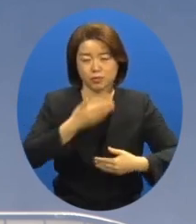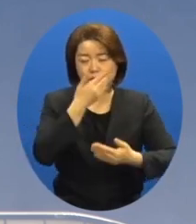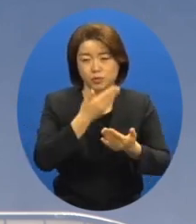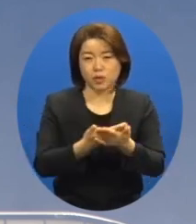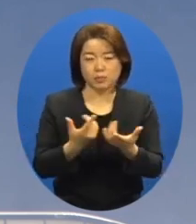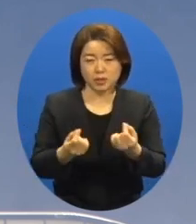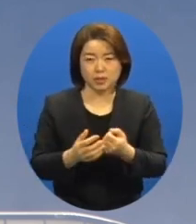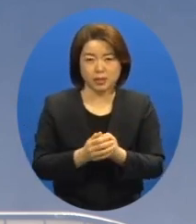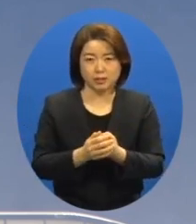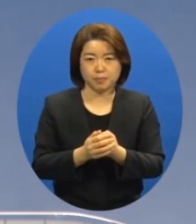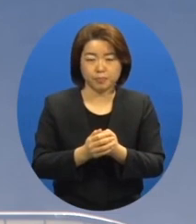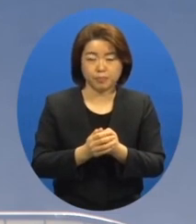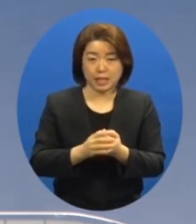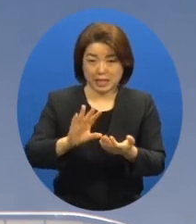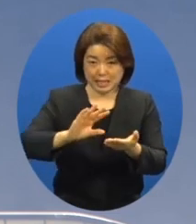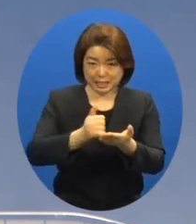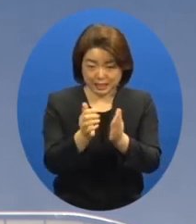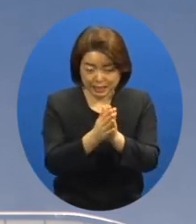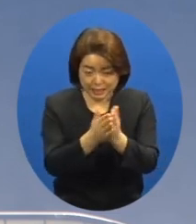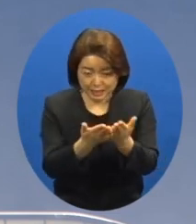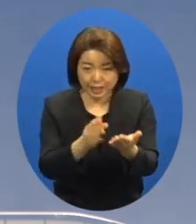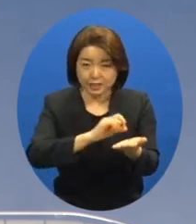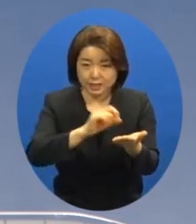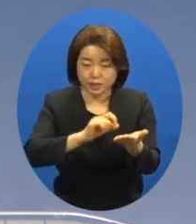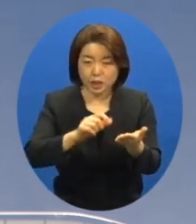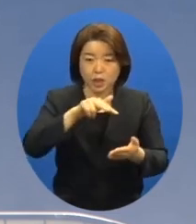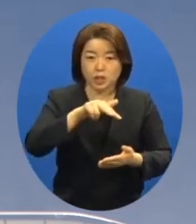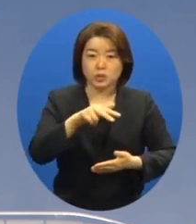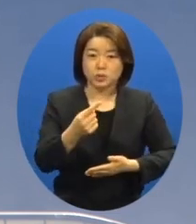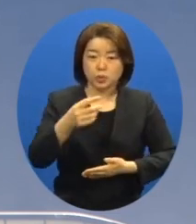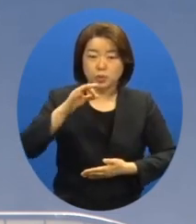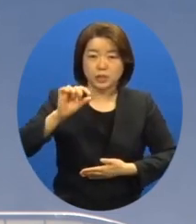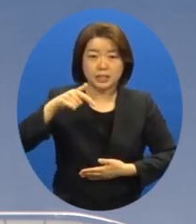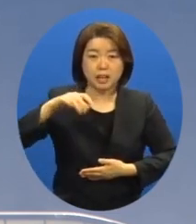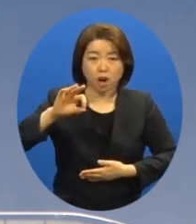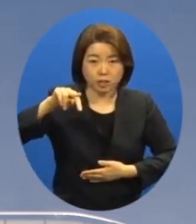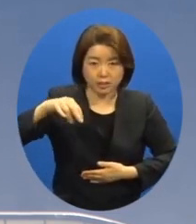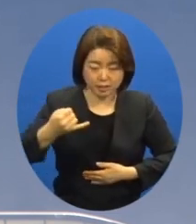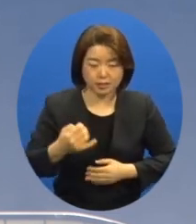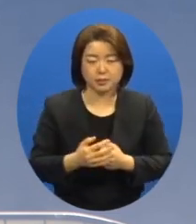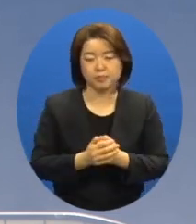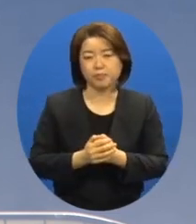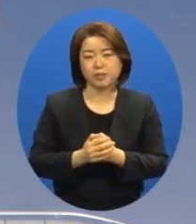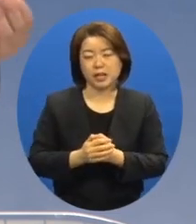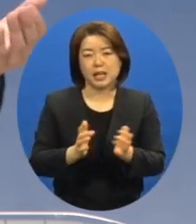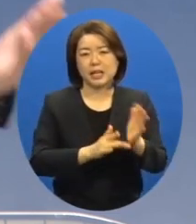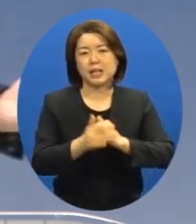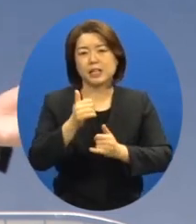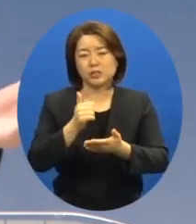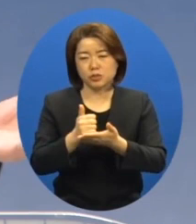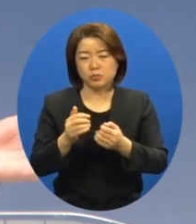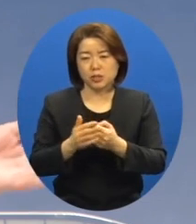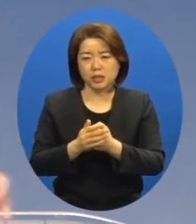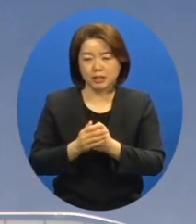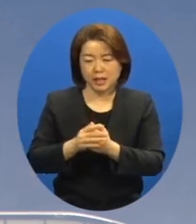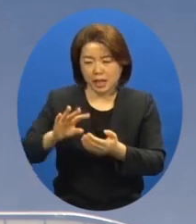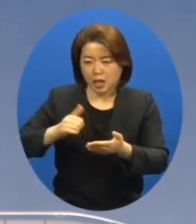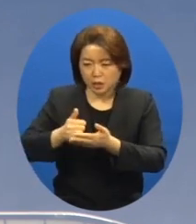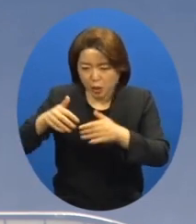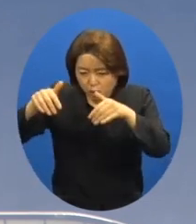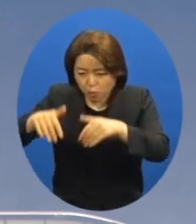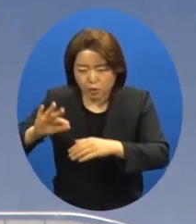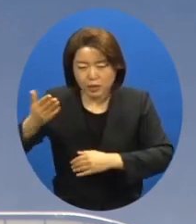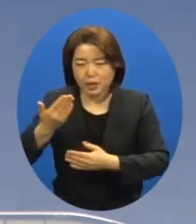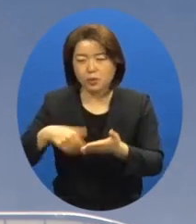크리스천 작가인 조이스 마이어는 예수님께서 우리를 종교인이 되게 하려고 십자가에 죽으신 게 아니라는